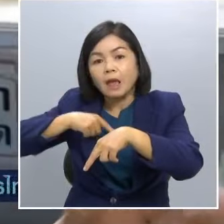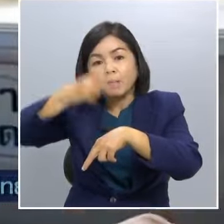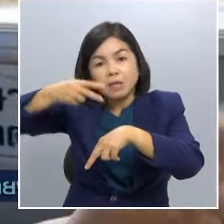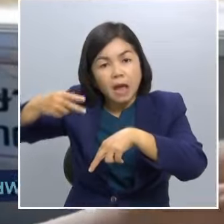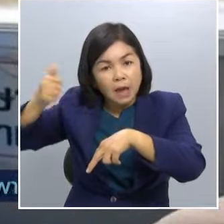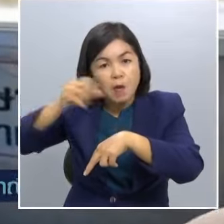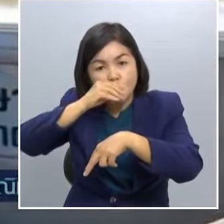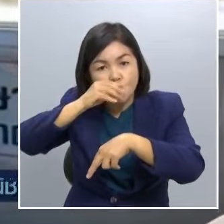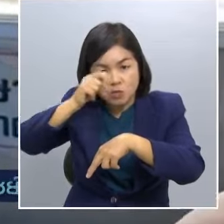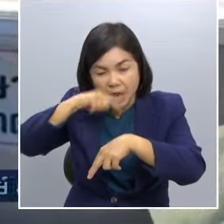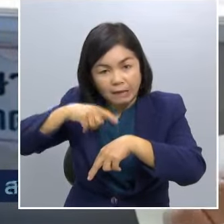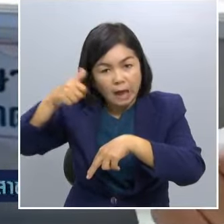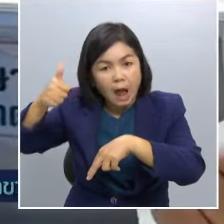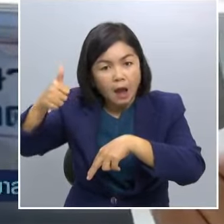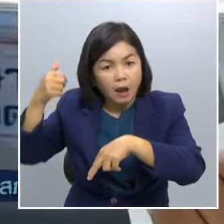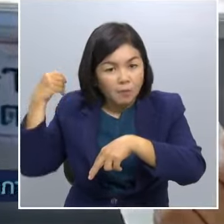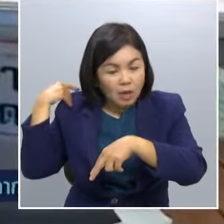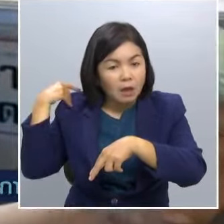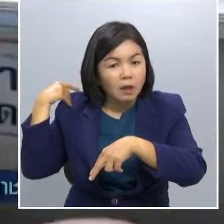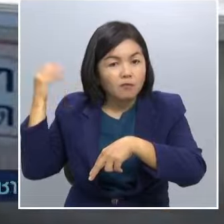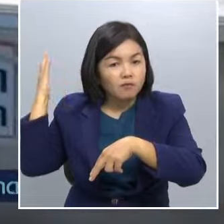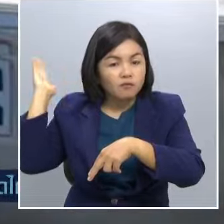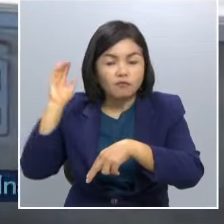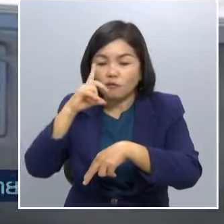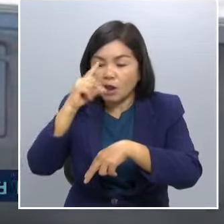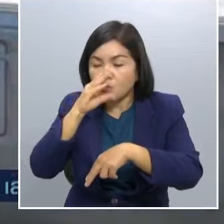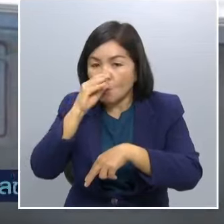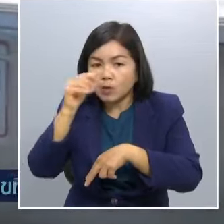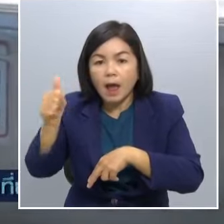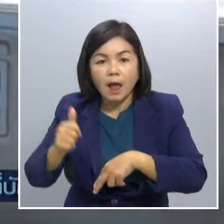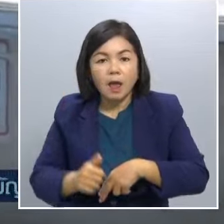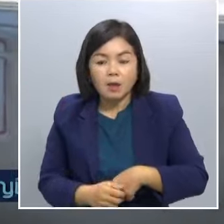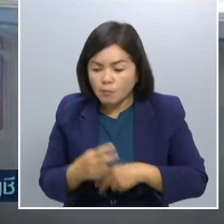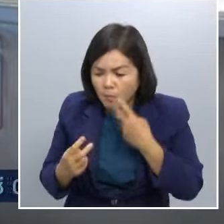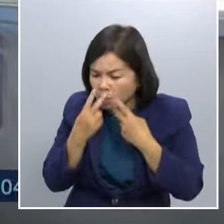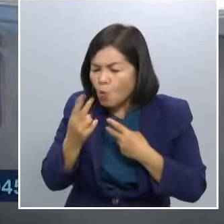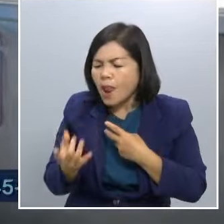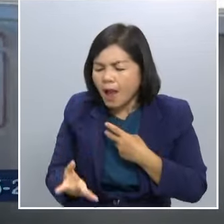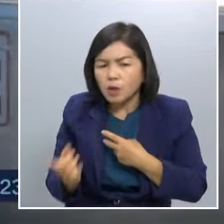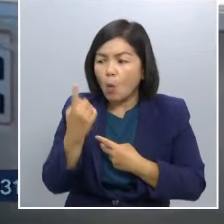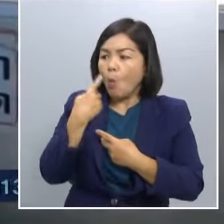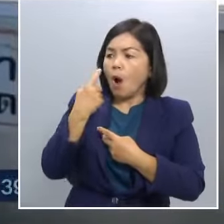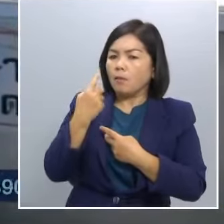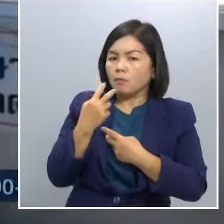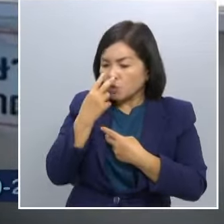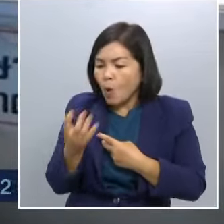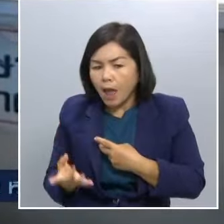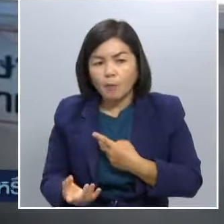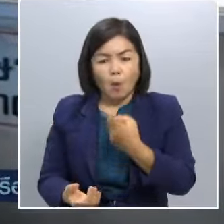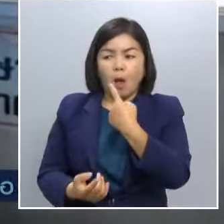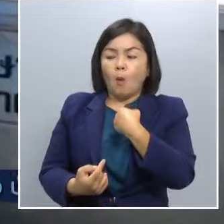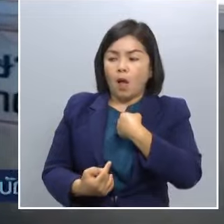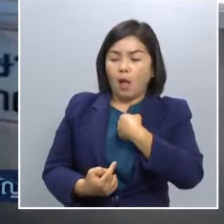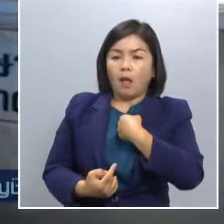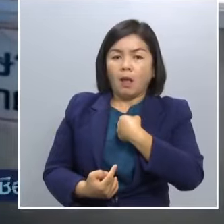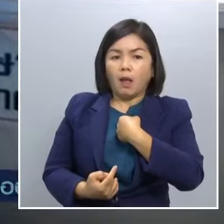ะคะ พูดไทยสำเนียงอีสานค่ะ บอกว่าเนี่ยเบิ่งอีหยังไม่ต้องมาเบิ่ง ไม่ต้องมาดูนะ ไม่ต้องมาดูไ